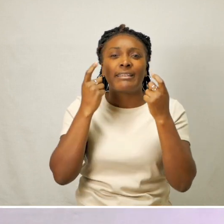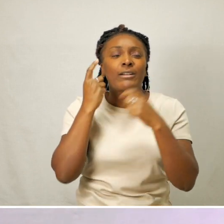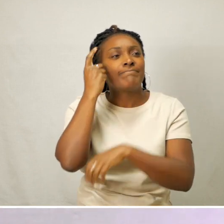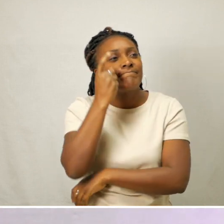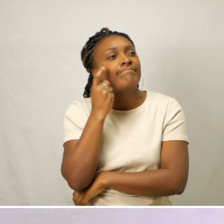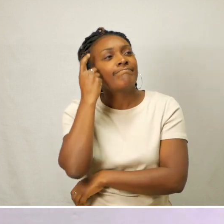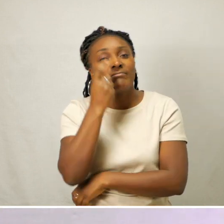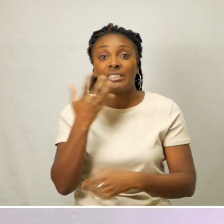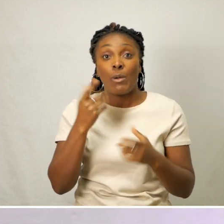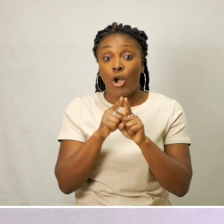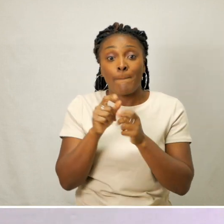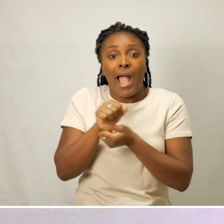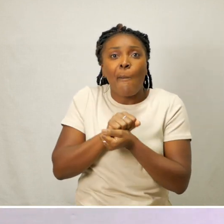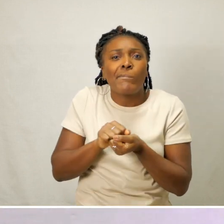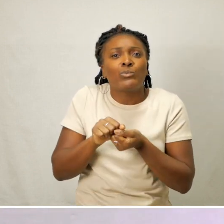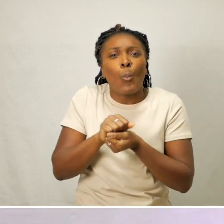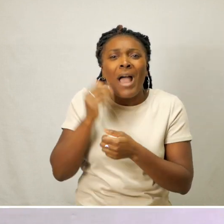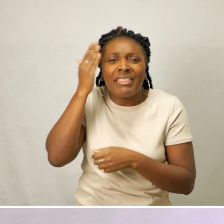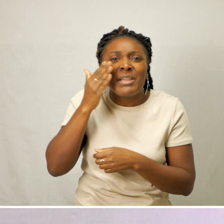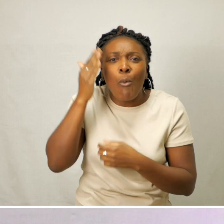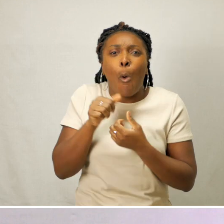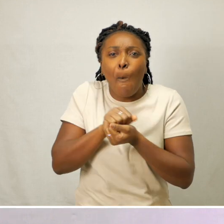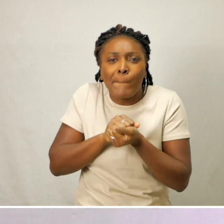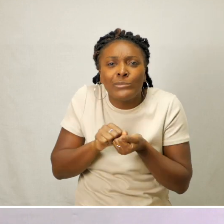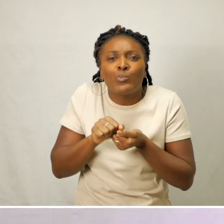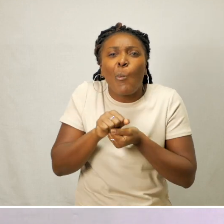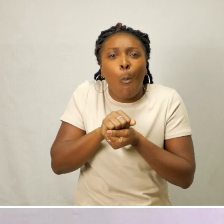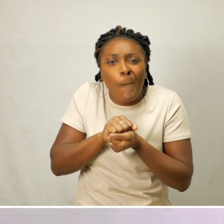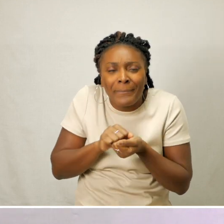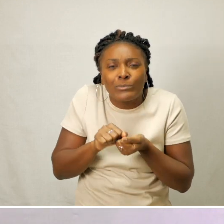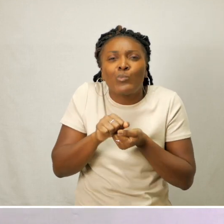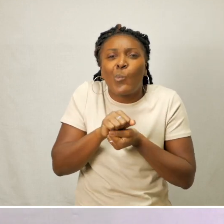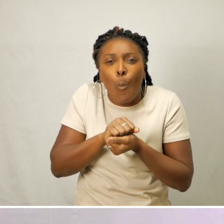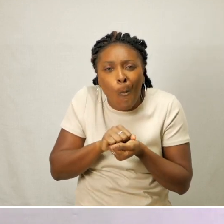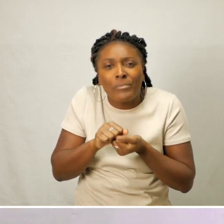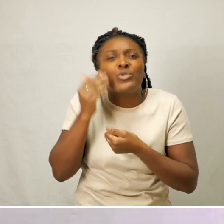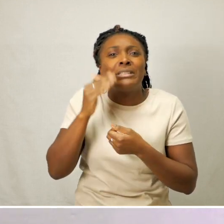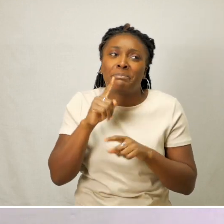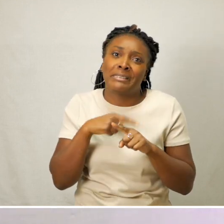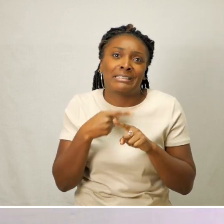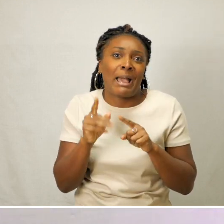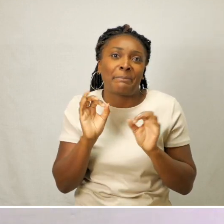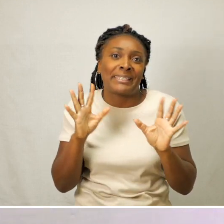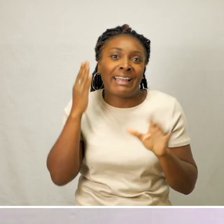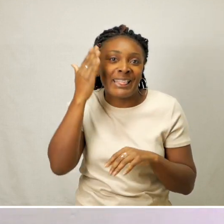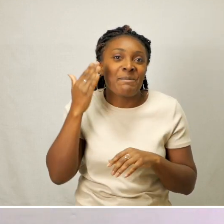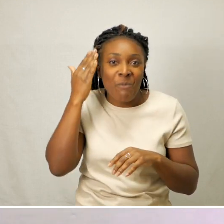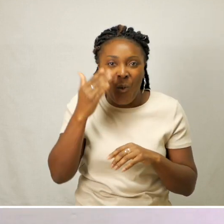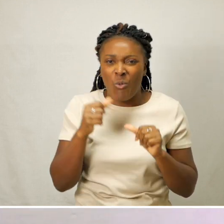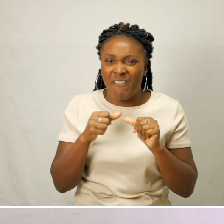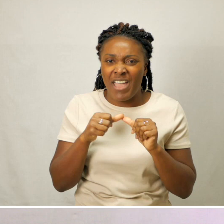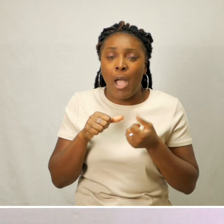fait d'un ruminant. Et les ruminants ont cette particularité un peu vraiment bizarre de